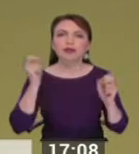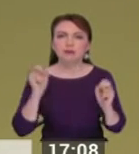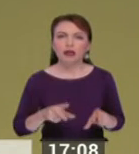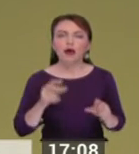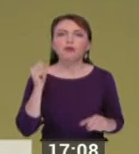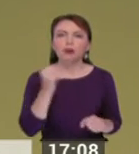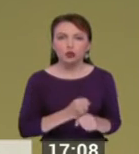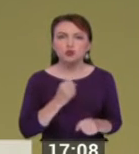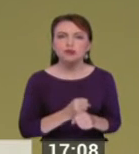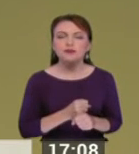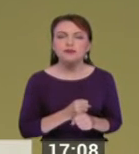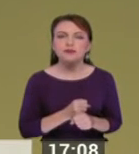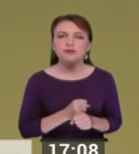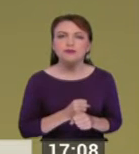працює.